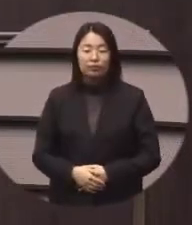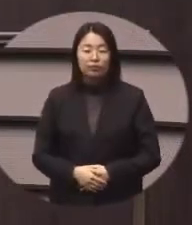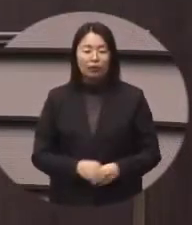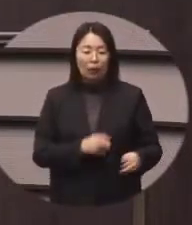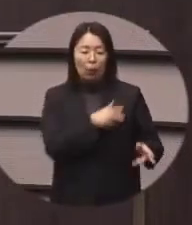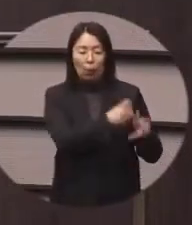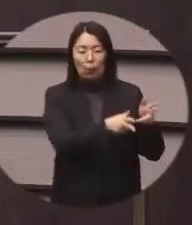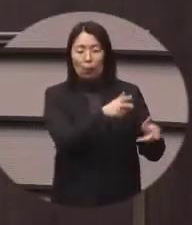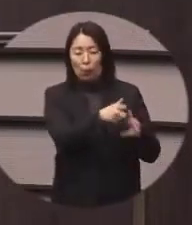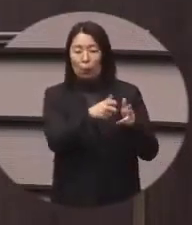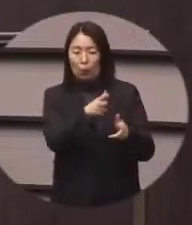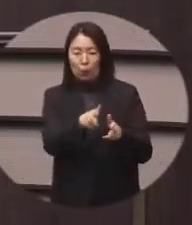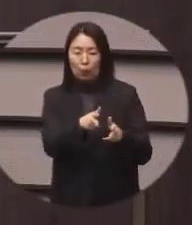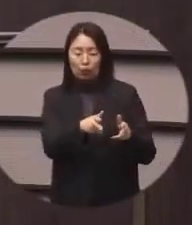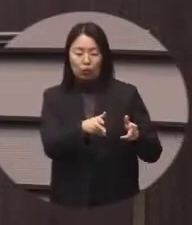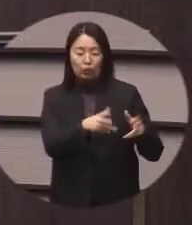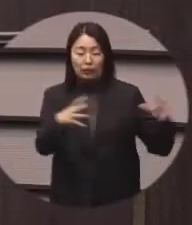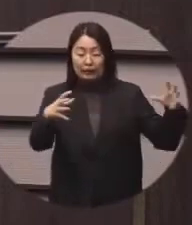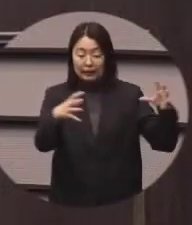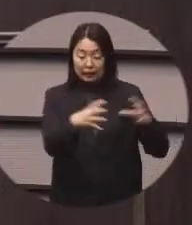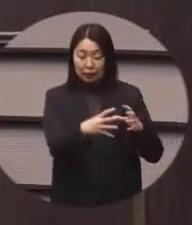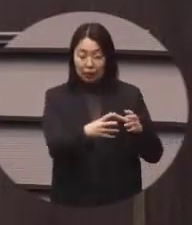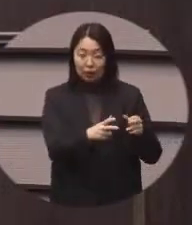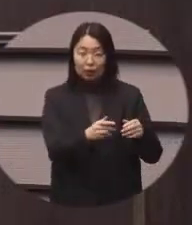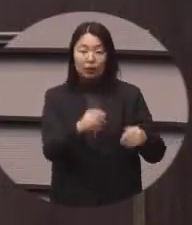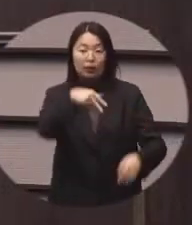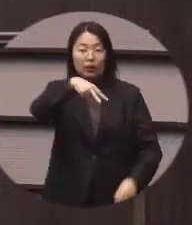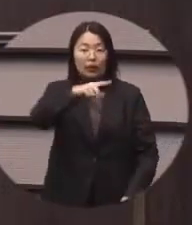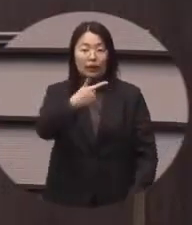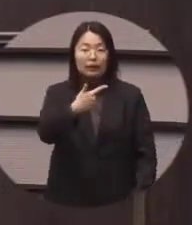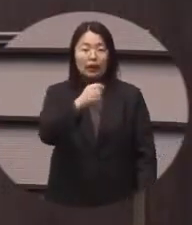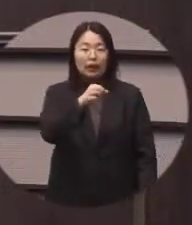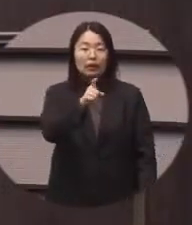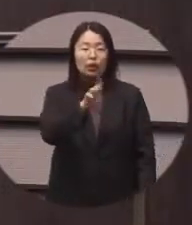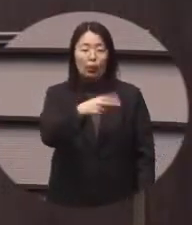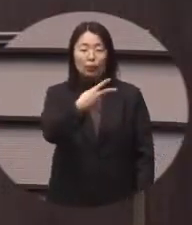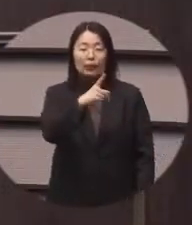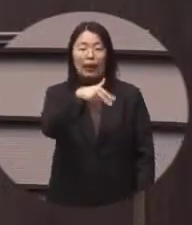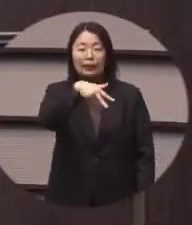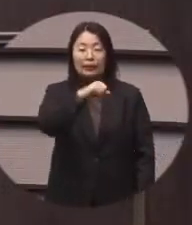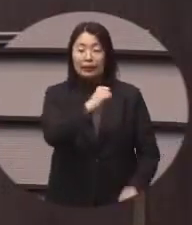위한 산업단지 조성과 공업용지 확대 방안을 적극 추진하겠습니다.